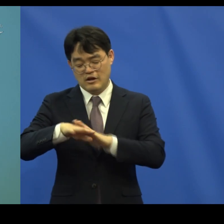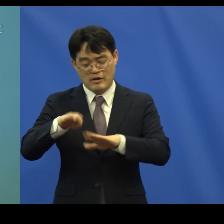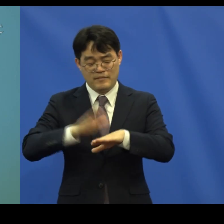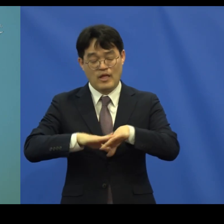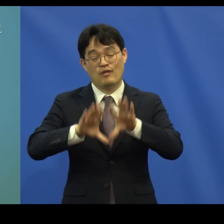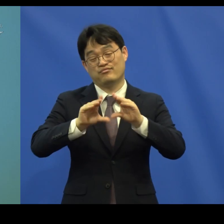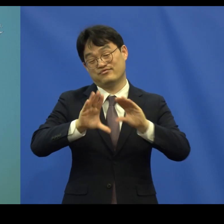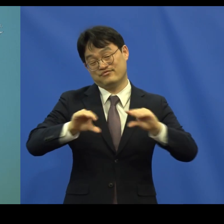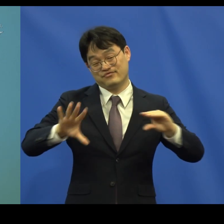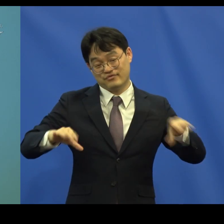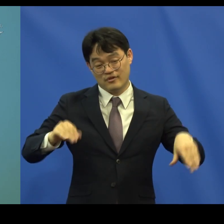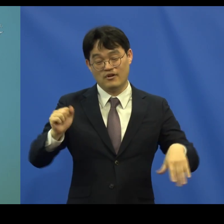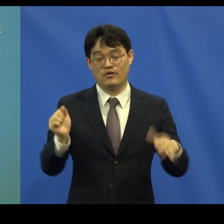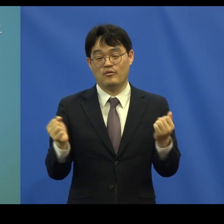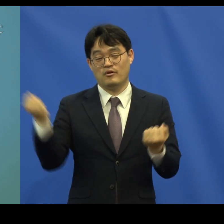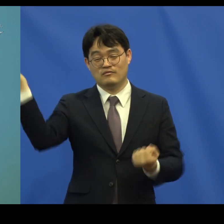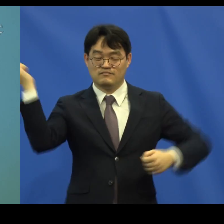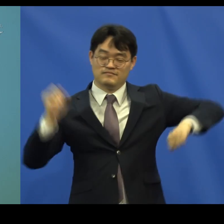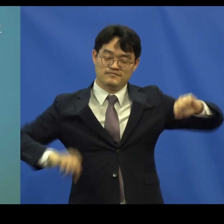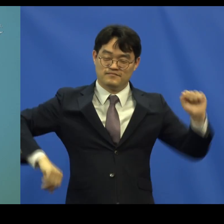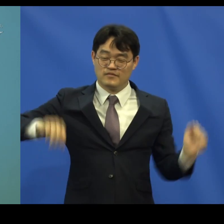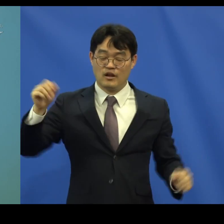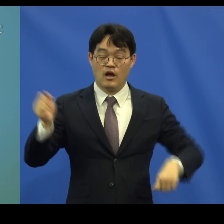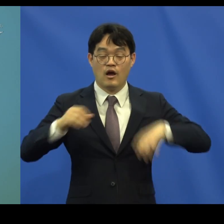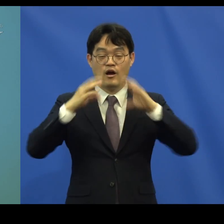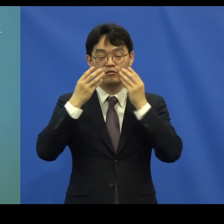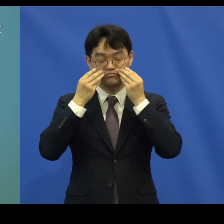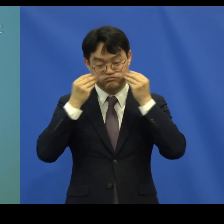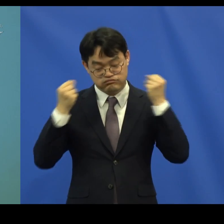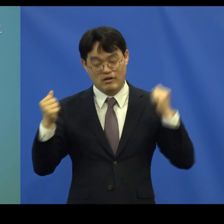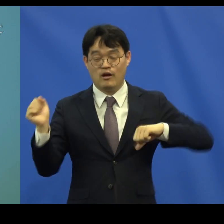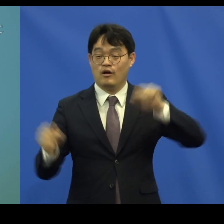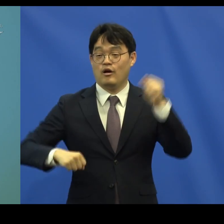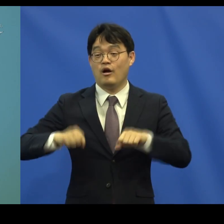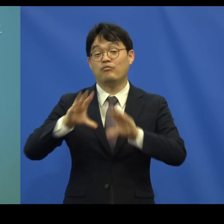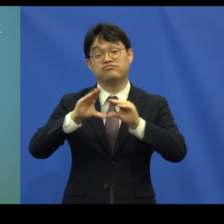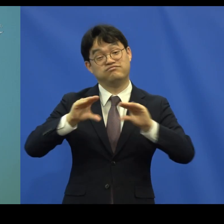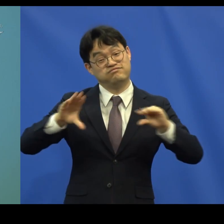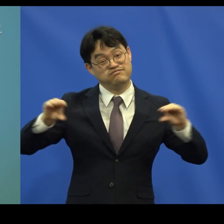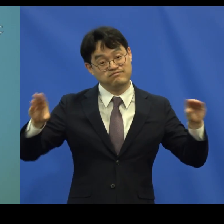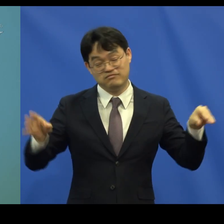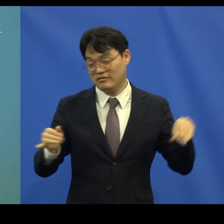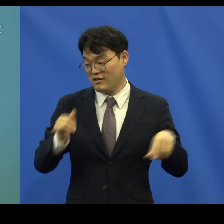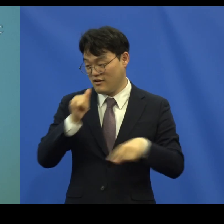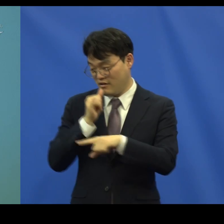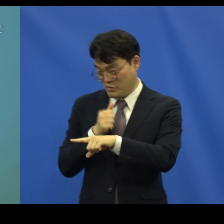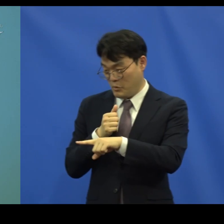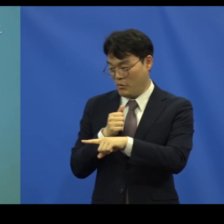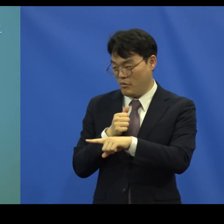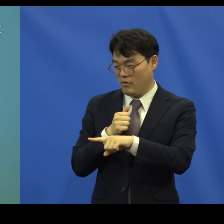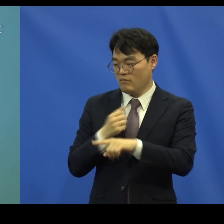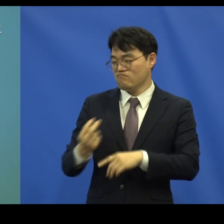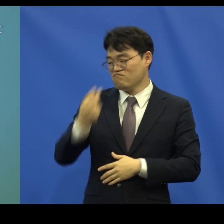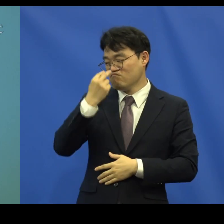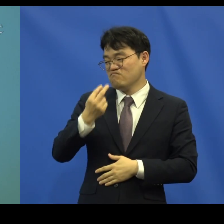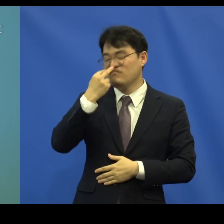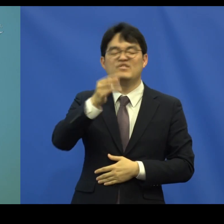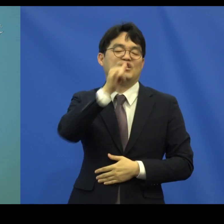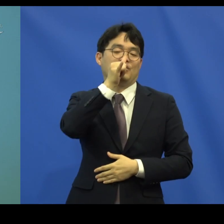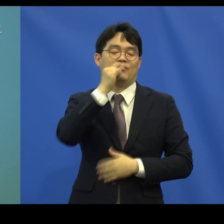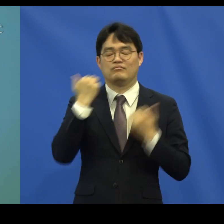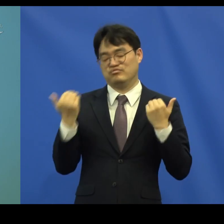몸이, 이거 막 어떻게 할 수가 없어요. 꽉 질 수가 없어요. 너무 부드러운 거예요. 그러니까 부드러운 게 뭐예요? 성장하고 있는